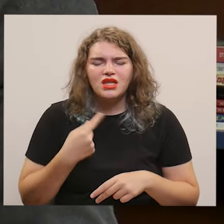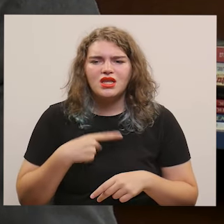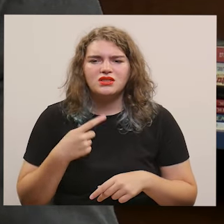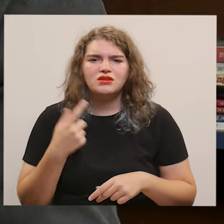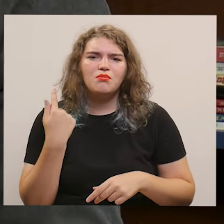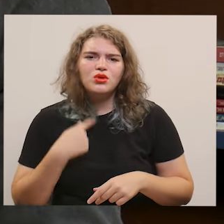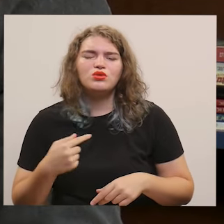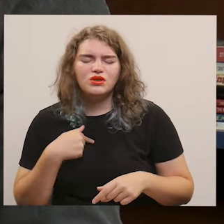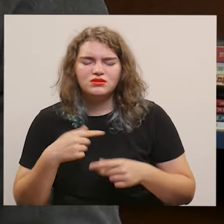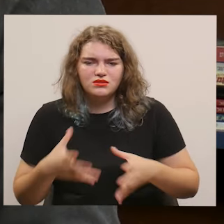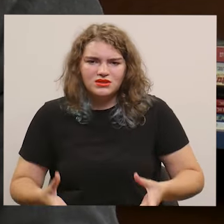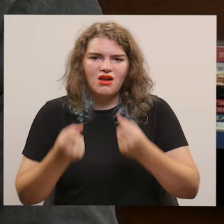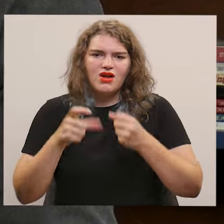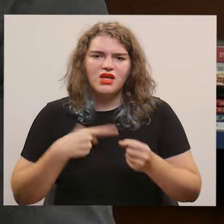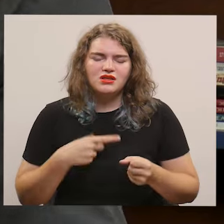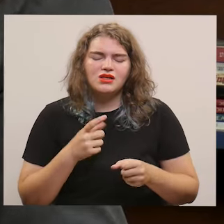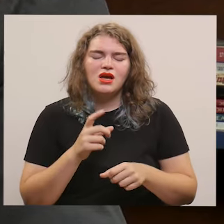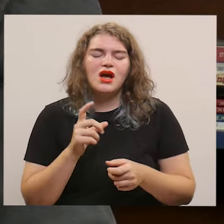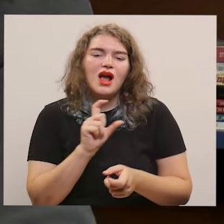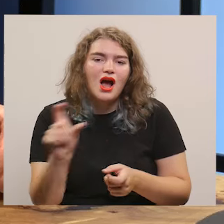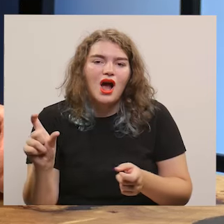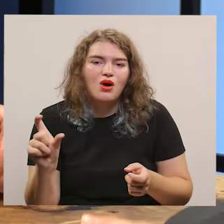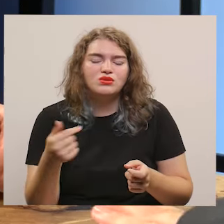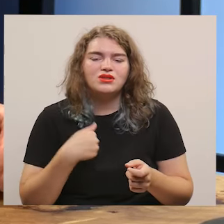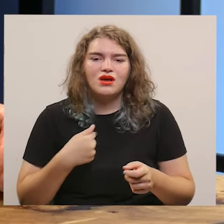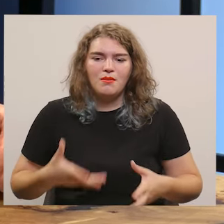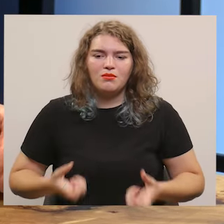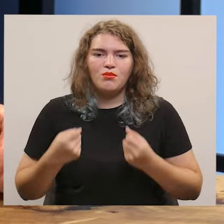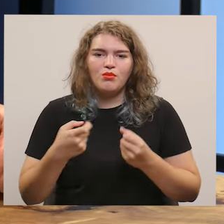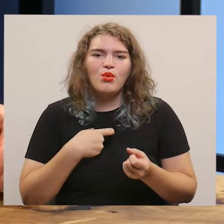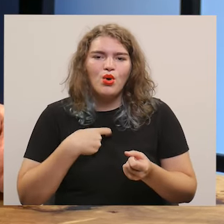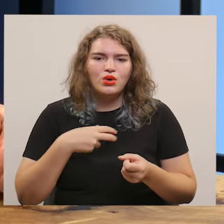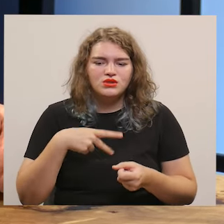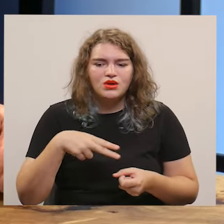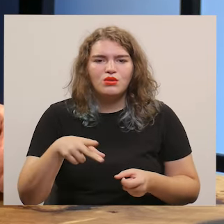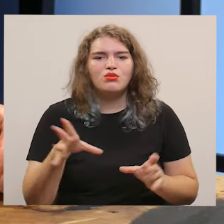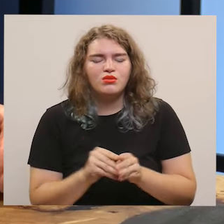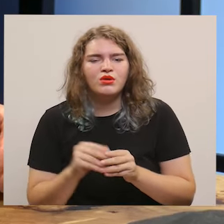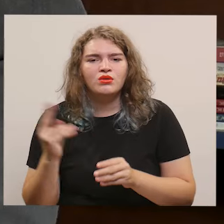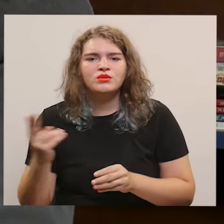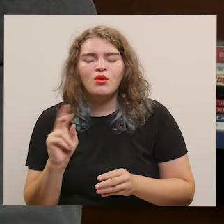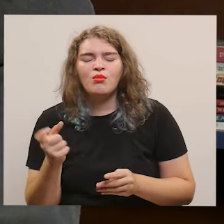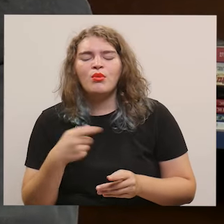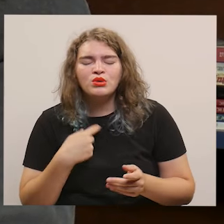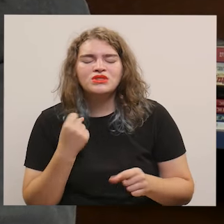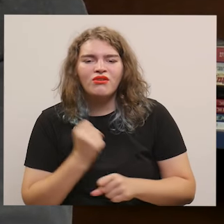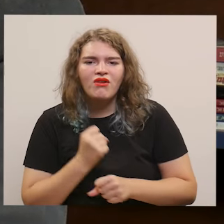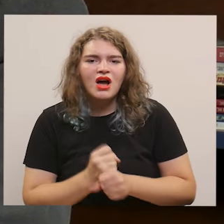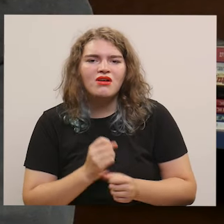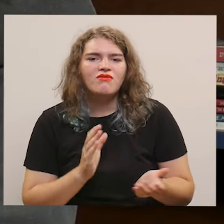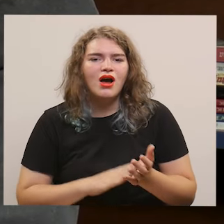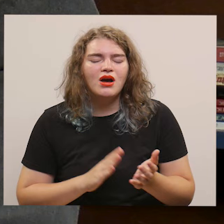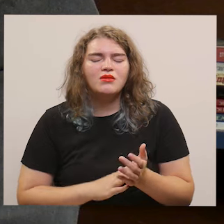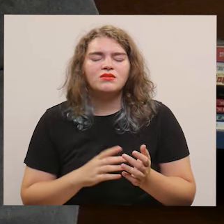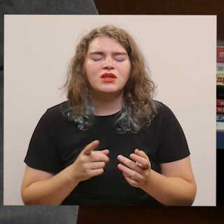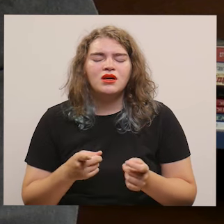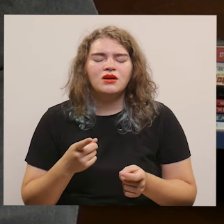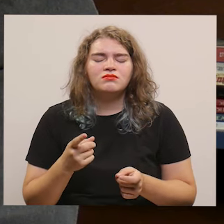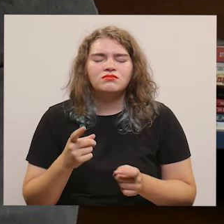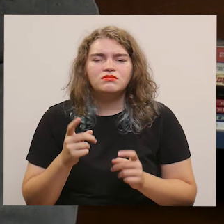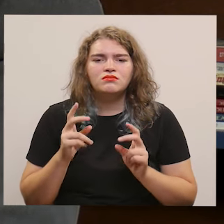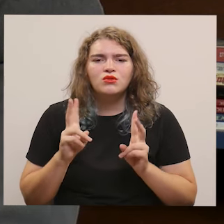mântuită și datorită faptului că sunt mântuită, eu pot să umblu cu Dumnezeu și eu pot să fac fapte vrednice de copil